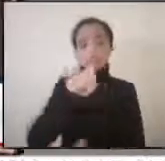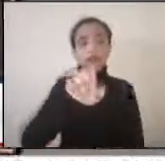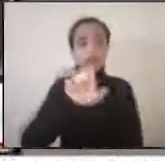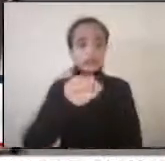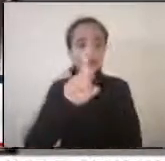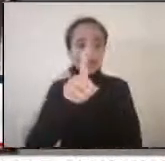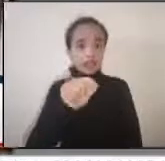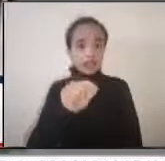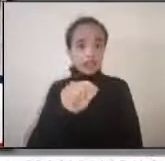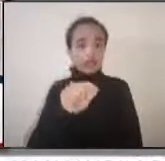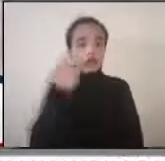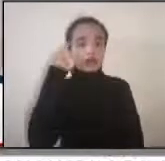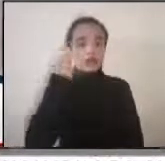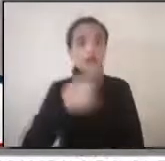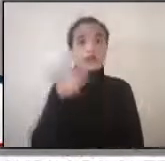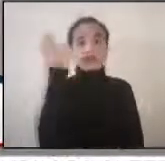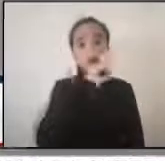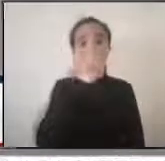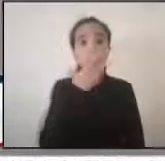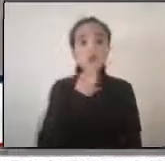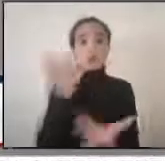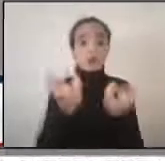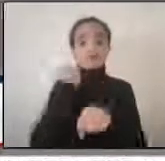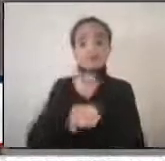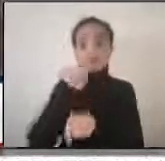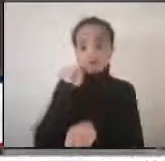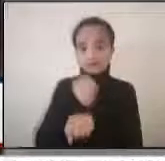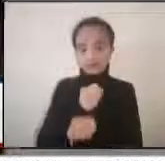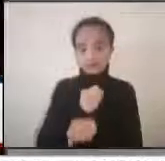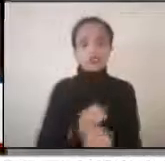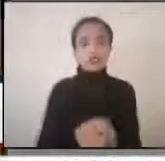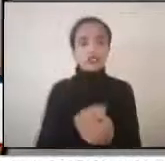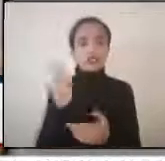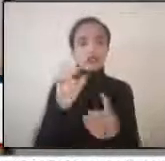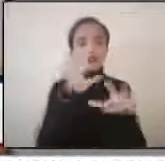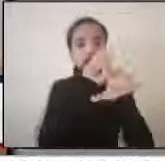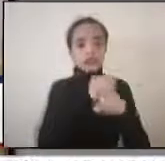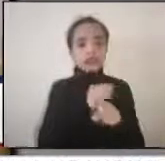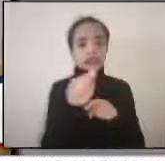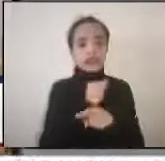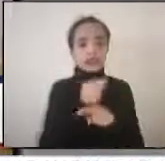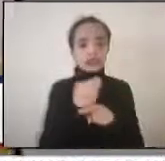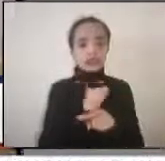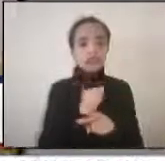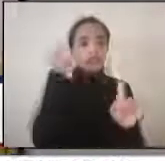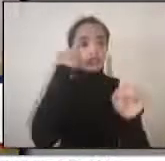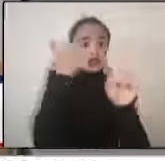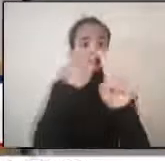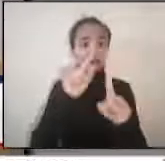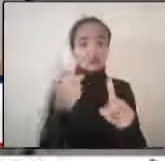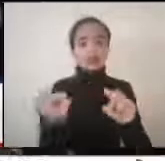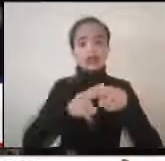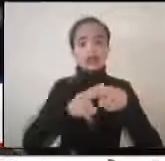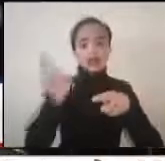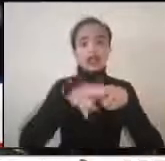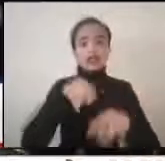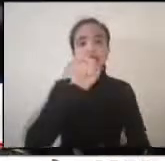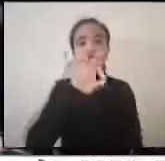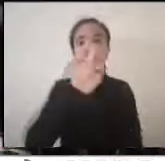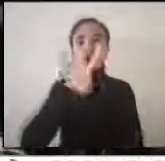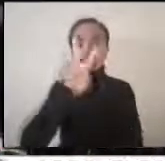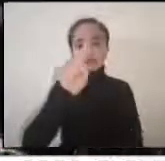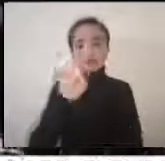ng pasalamat ng Hungary sa Pinoy workforce sa kanilang bansa, target nilang pataasin pa ang bilang ng mga OFWs doon. We